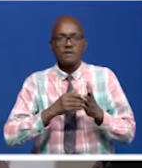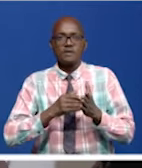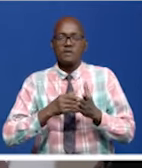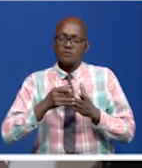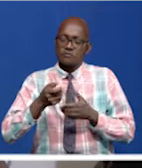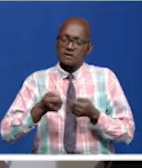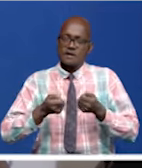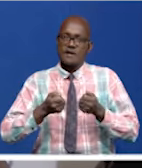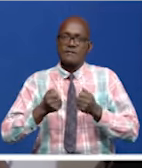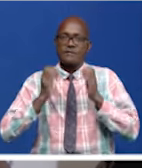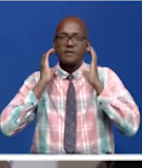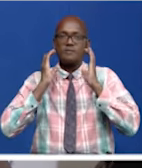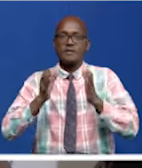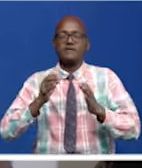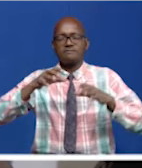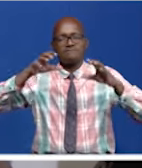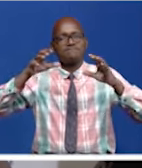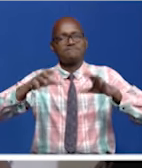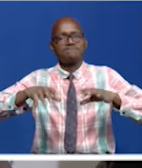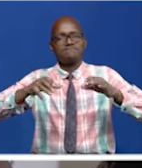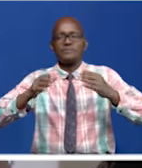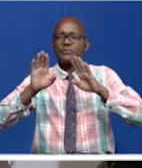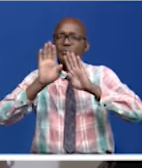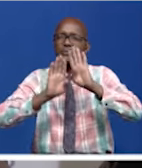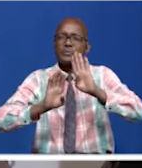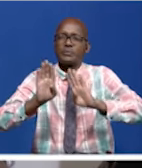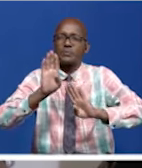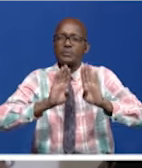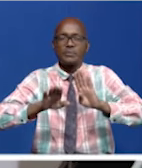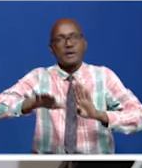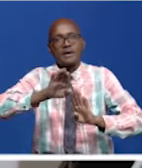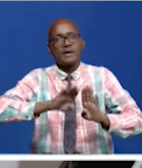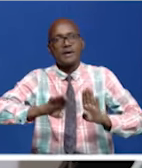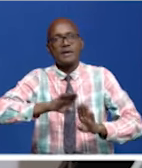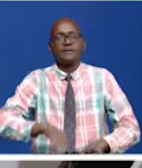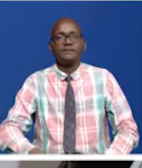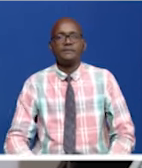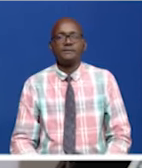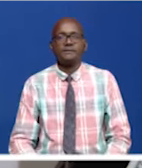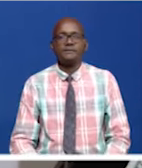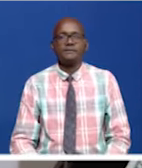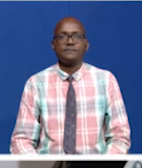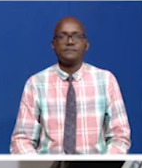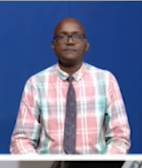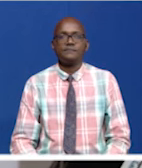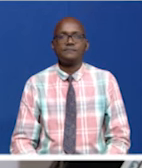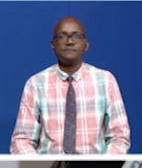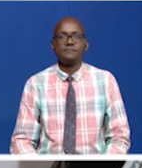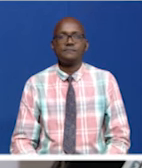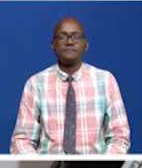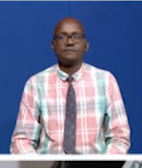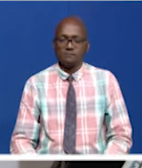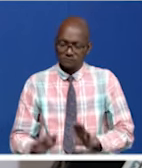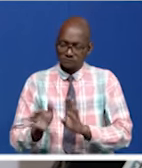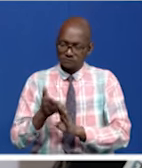basi pamoja na mvua ilioambatana na ukungu katika eneo HiLo uchunguzi wa jeshi la polisi unaonyesha kuwa chanzo Cha